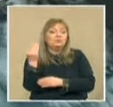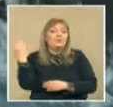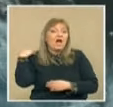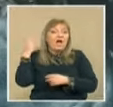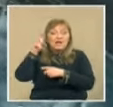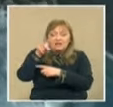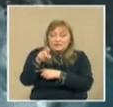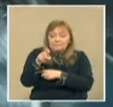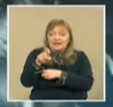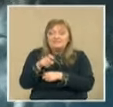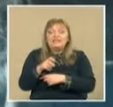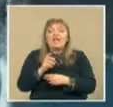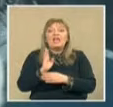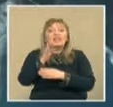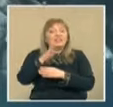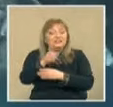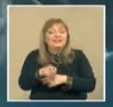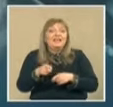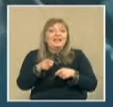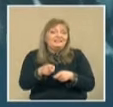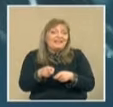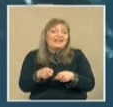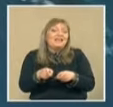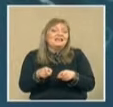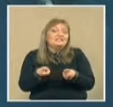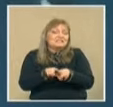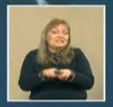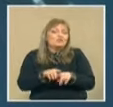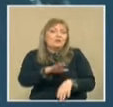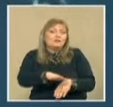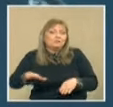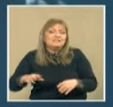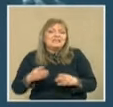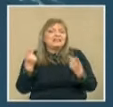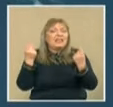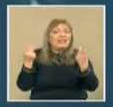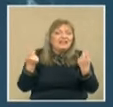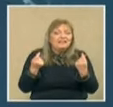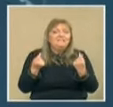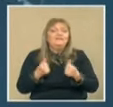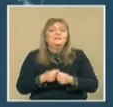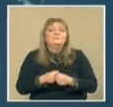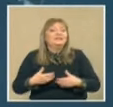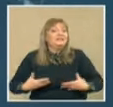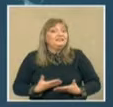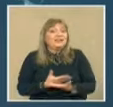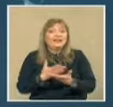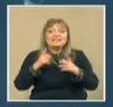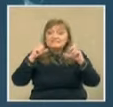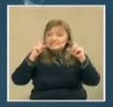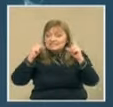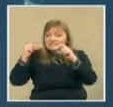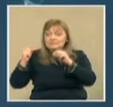стават по-игриви, по-любопитни. Те са като децата, като тинейджерите. И така, по-интересни са за